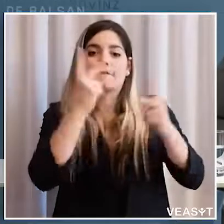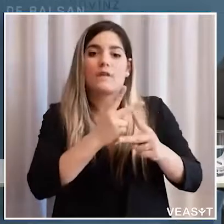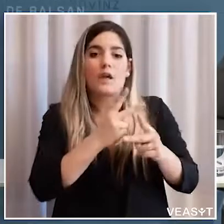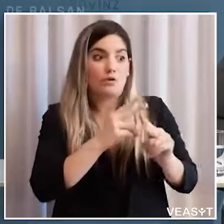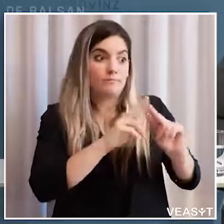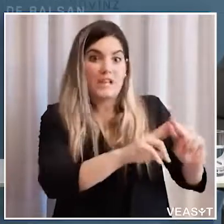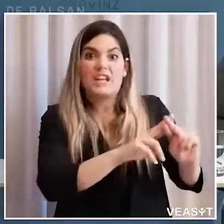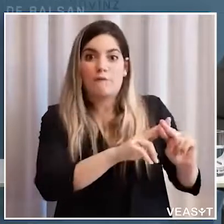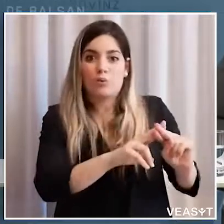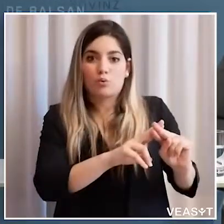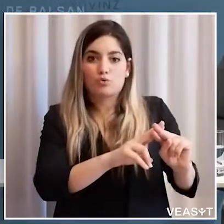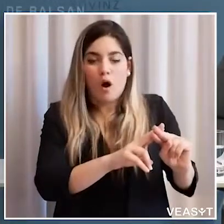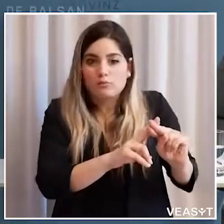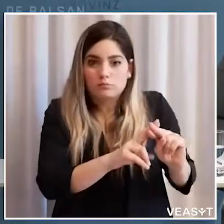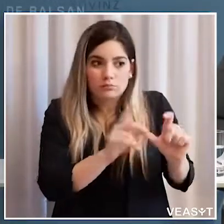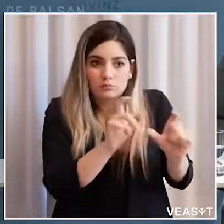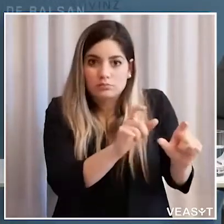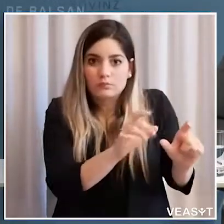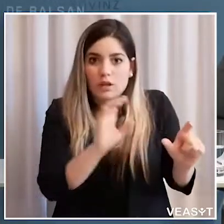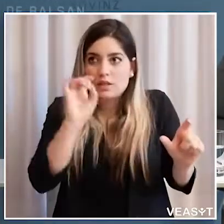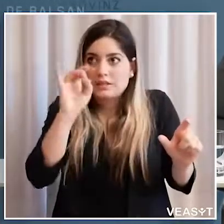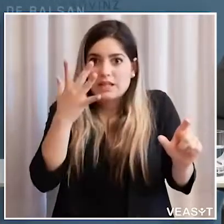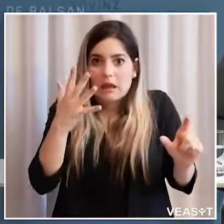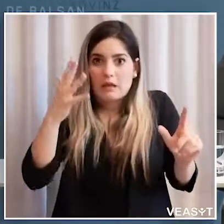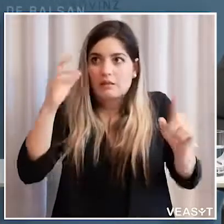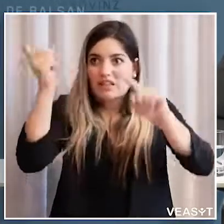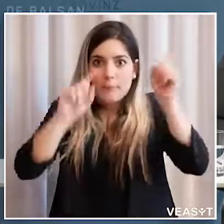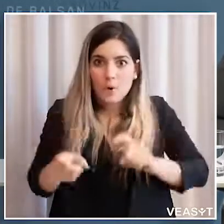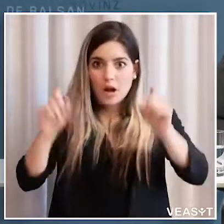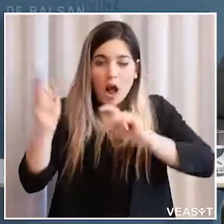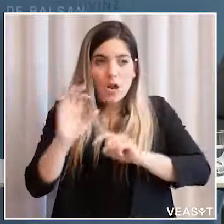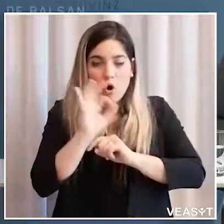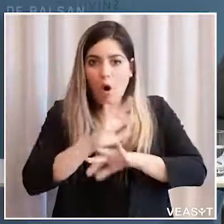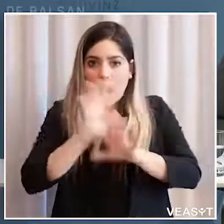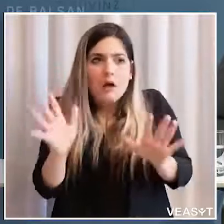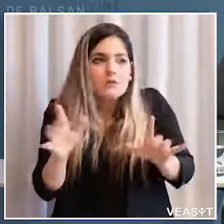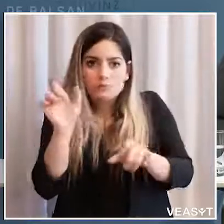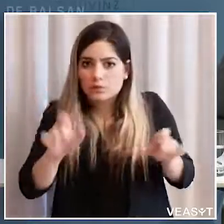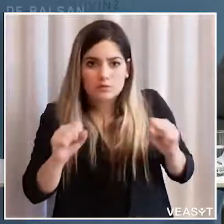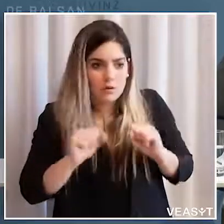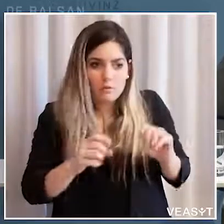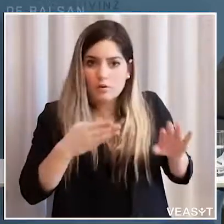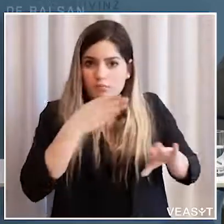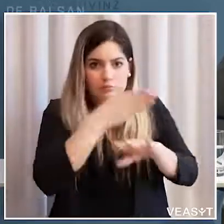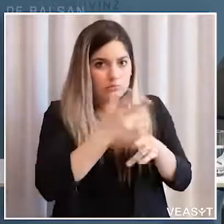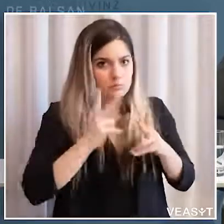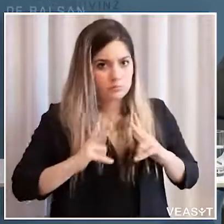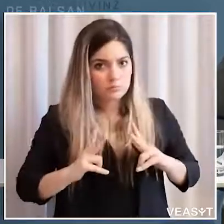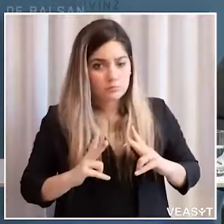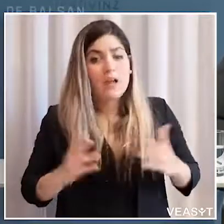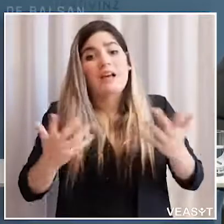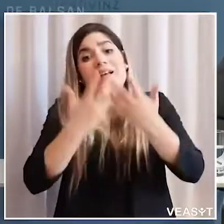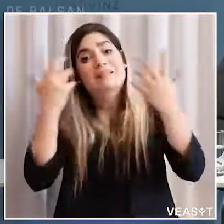situazione di rischio un temporale e quant'altro tutte le persone possono rifugiarsi ci mancherebbe però ovvio che in questa situazione